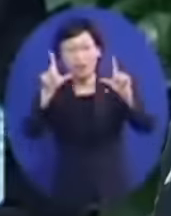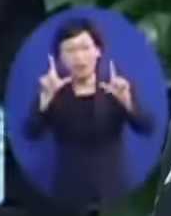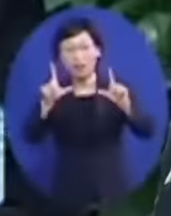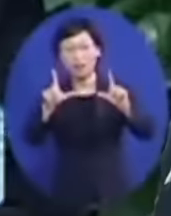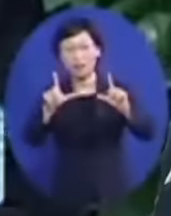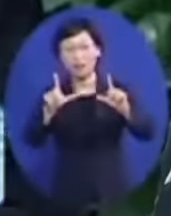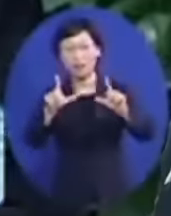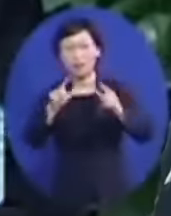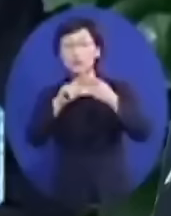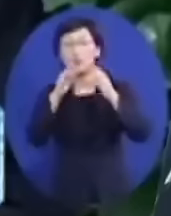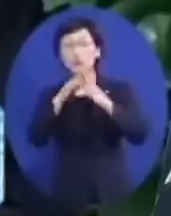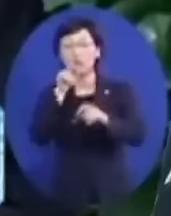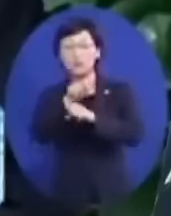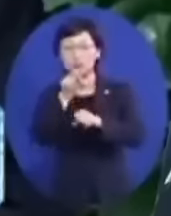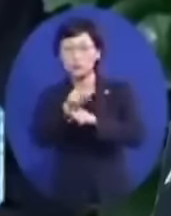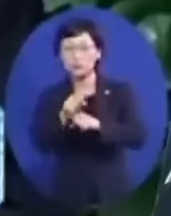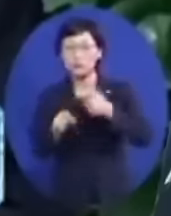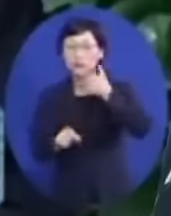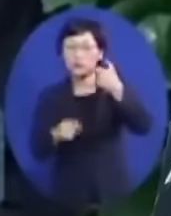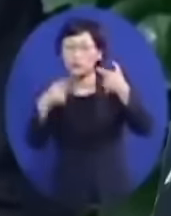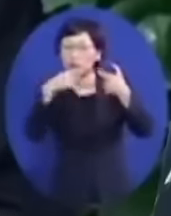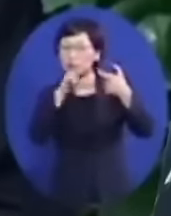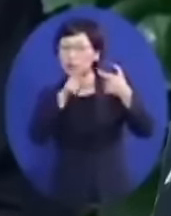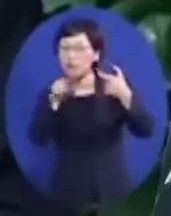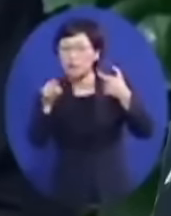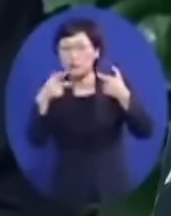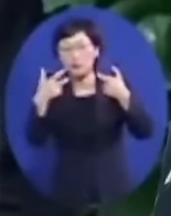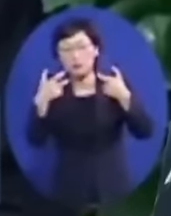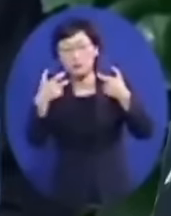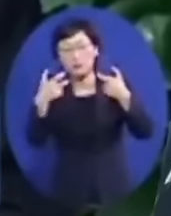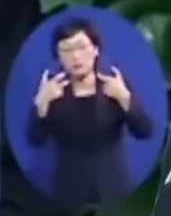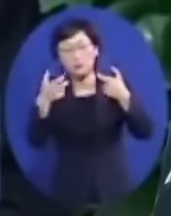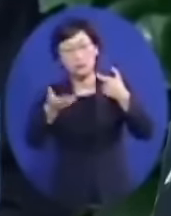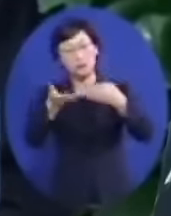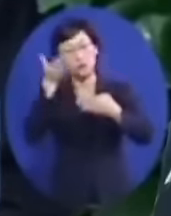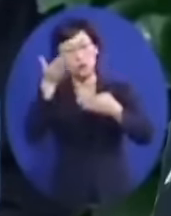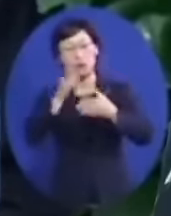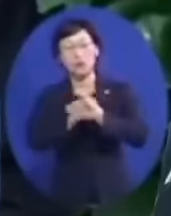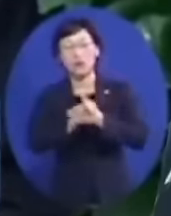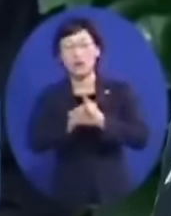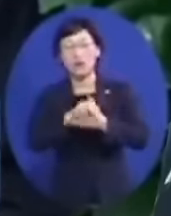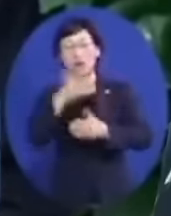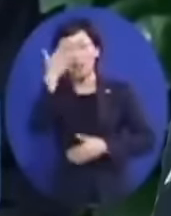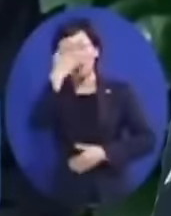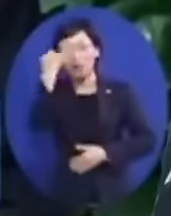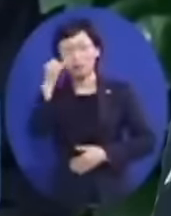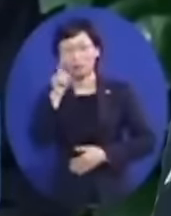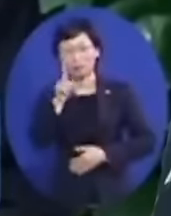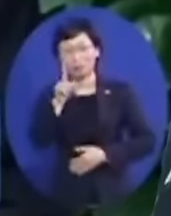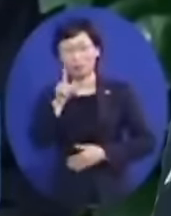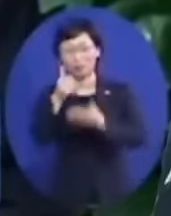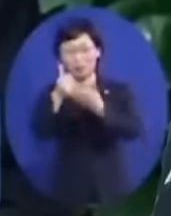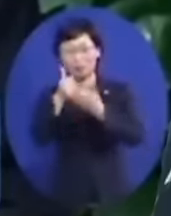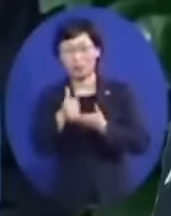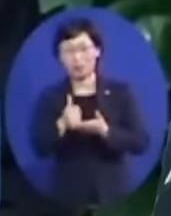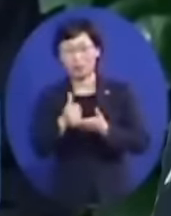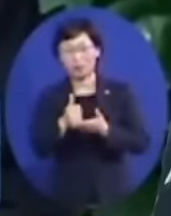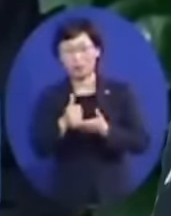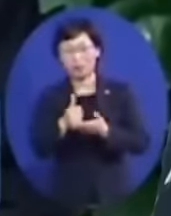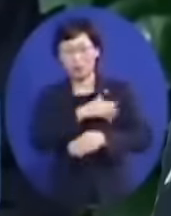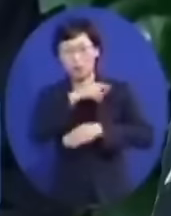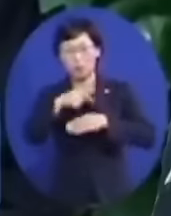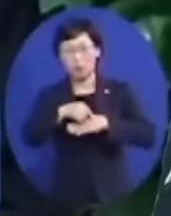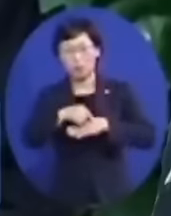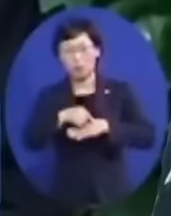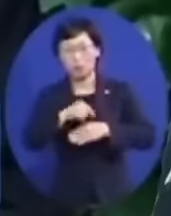사무실에 60대 후반에서 70대 초반으로 보이는 할머니 한 분이 굉장히 초라한 옷을 입고